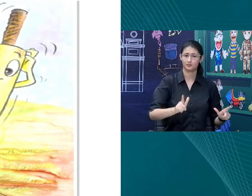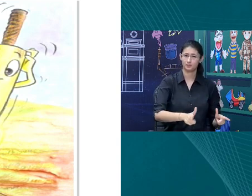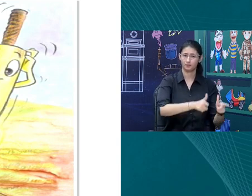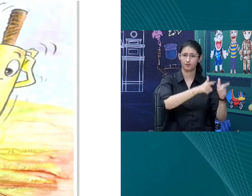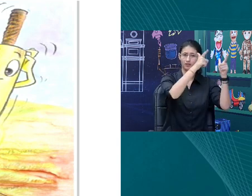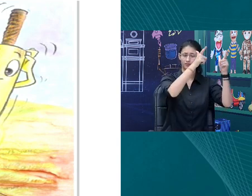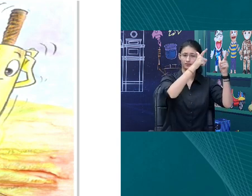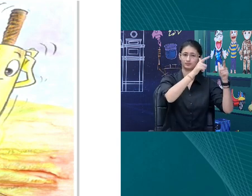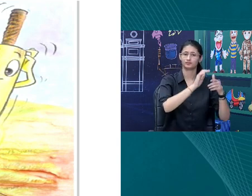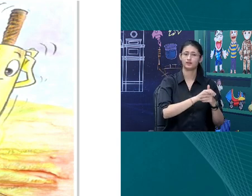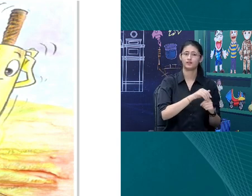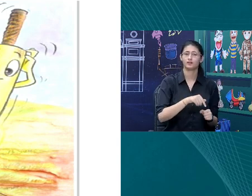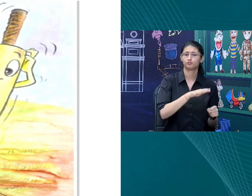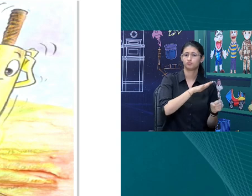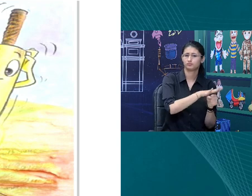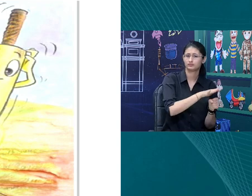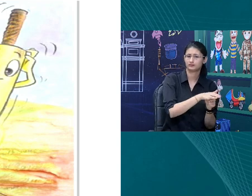लकड़ी